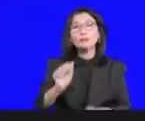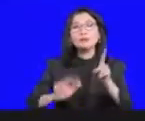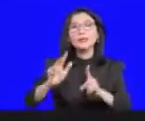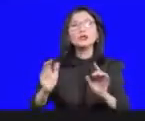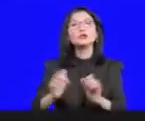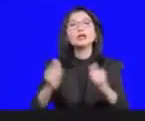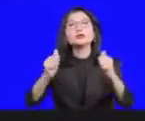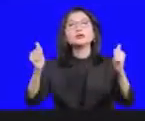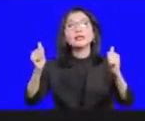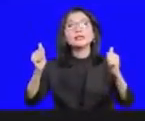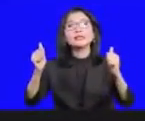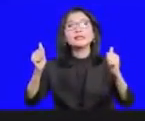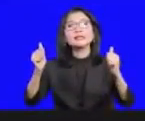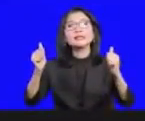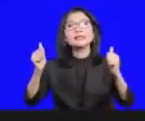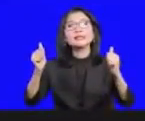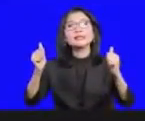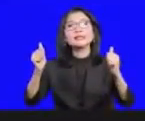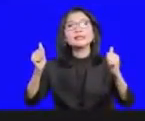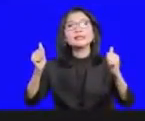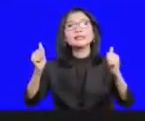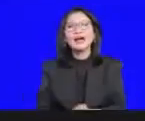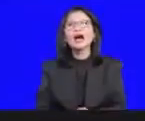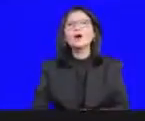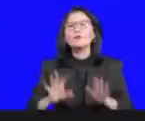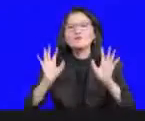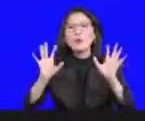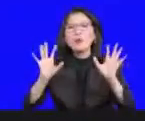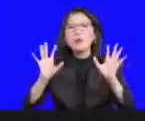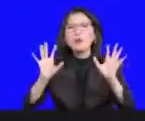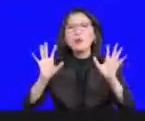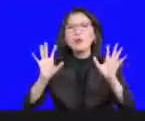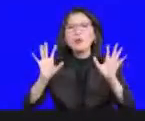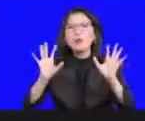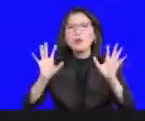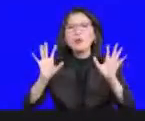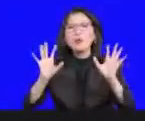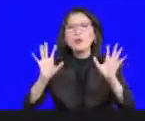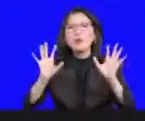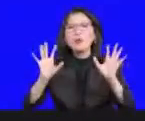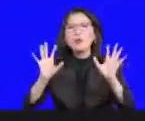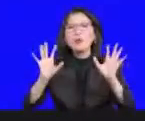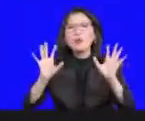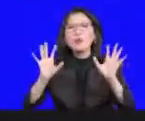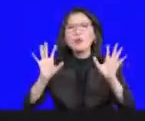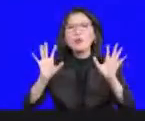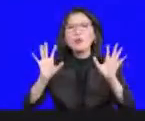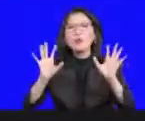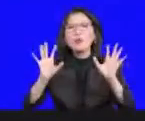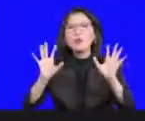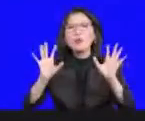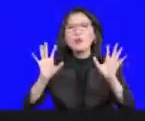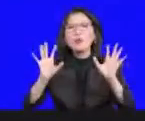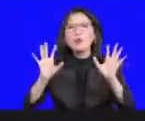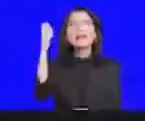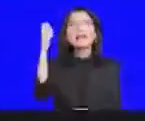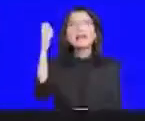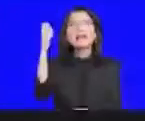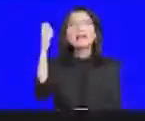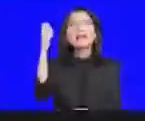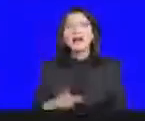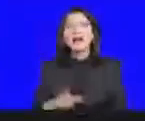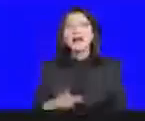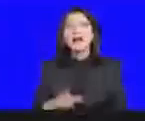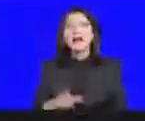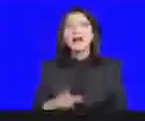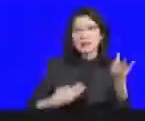telah sukses menghadirkan 2.243 anak di Perpustakaan Kota Tasikmalaya. Peserta terdiri dari